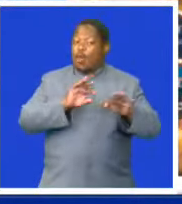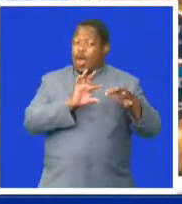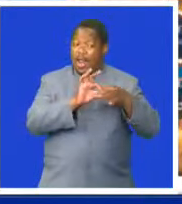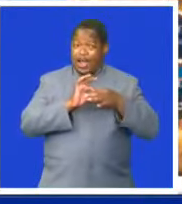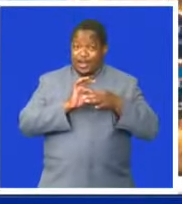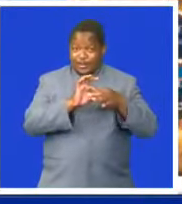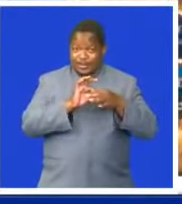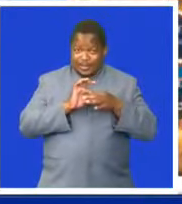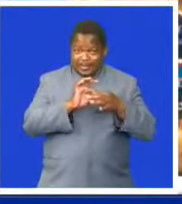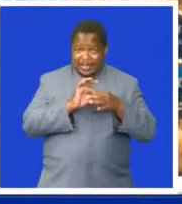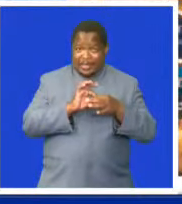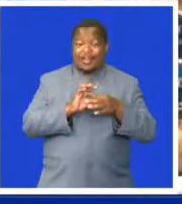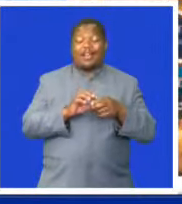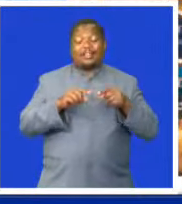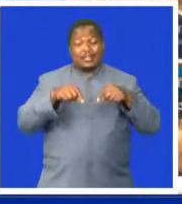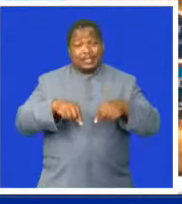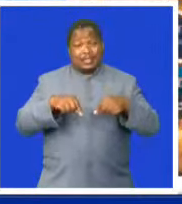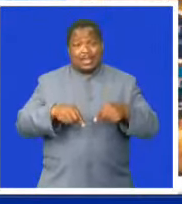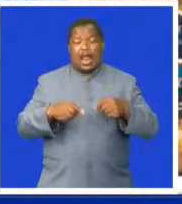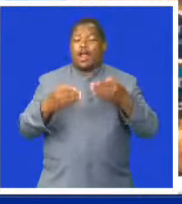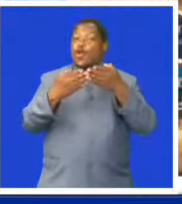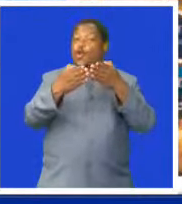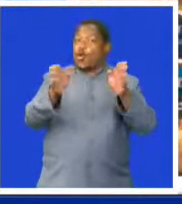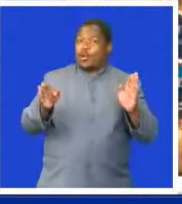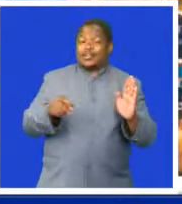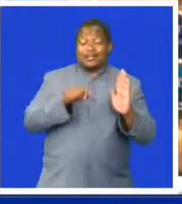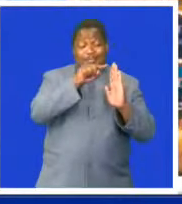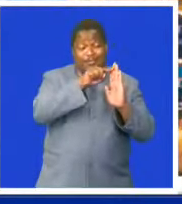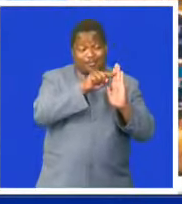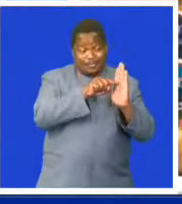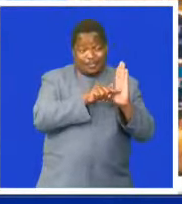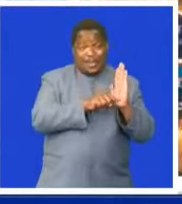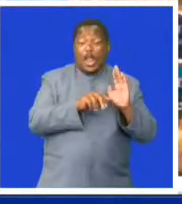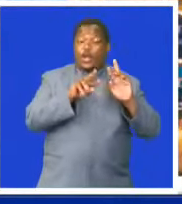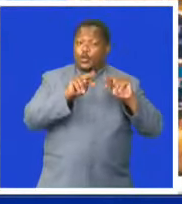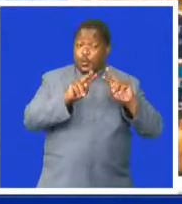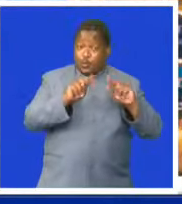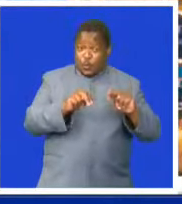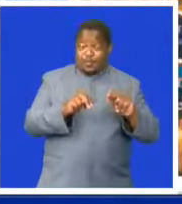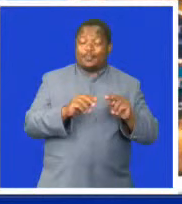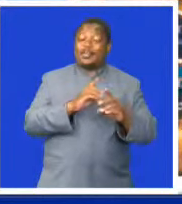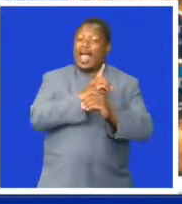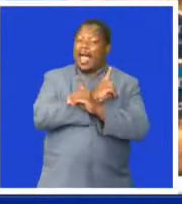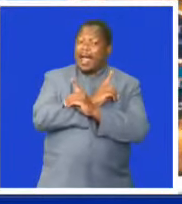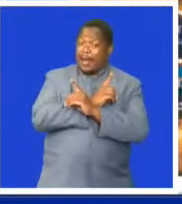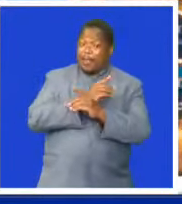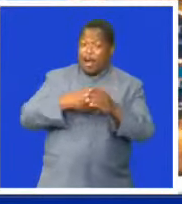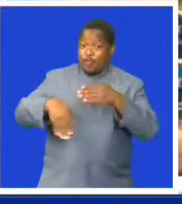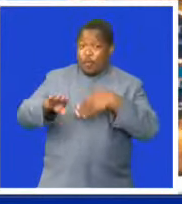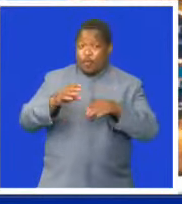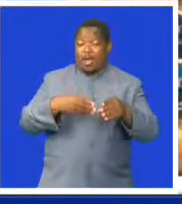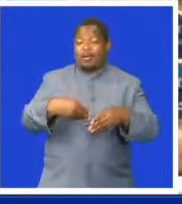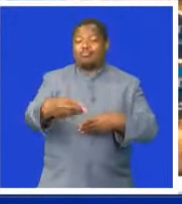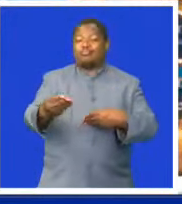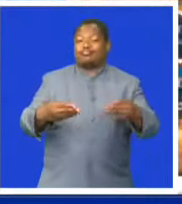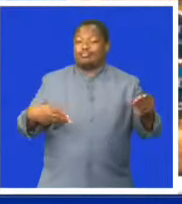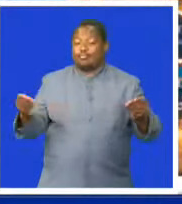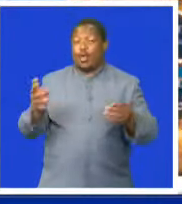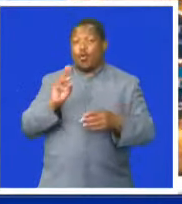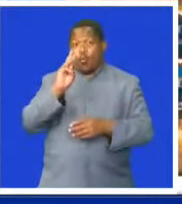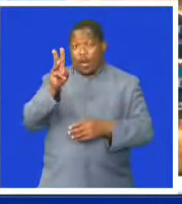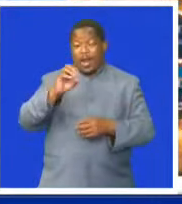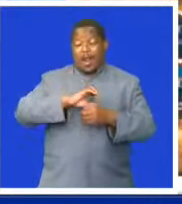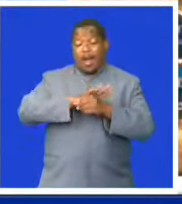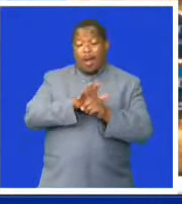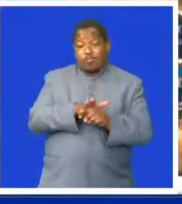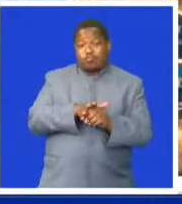ya 2020-2021. Le migomo lethule ngusihlalo welikomiti lebetembilo kule nhlangano Comfort Shongwe li ifaka ekhathi ukuthi kutawufuthwa